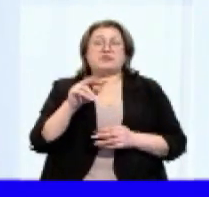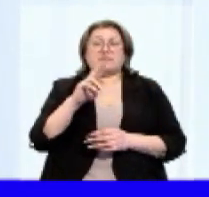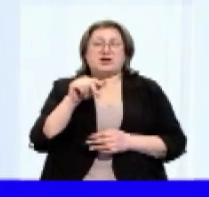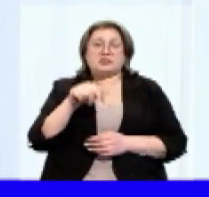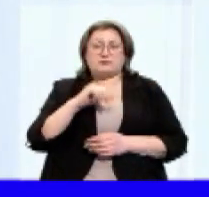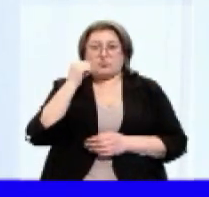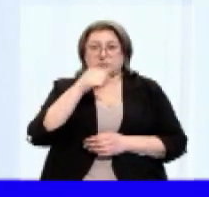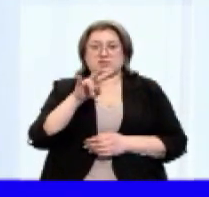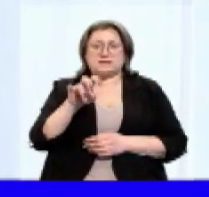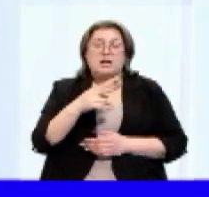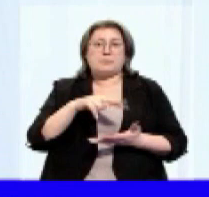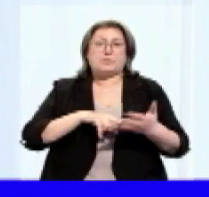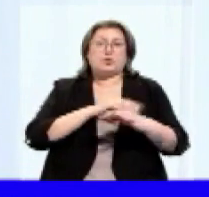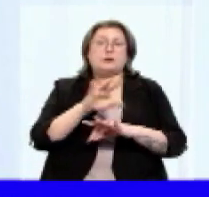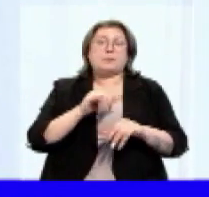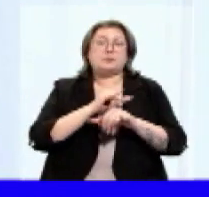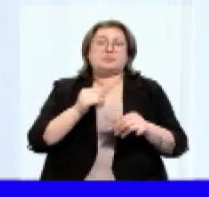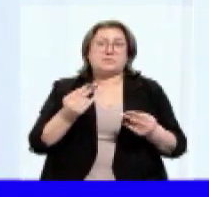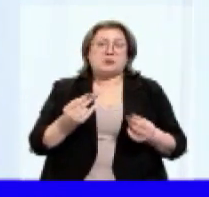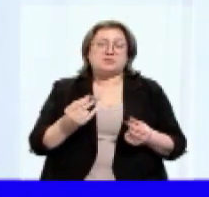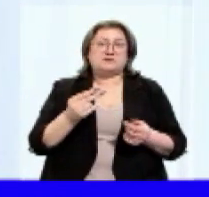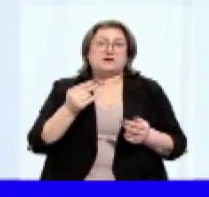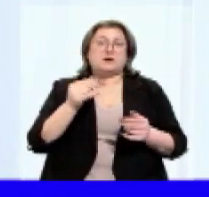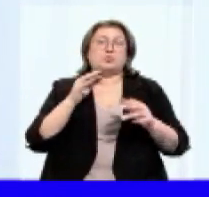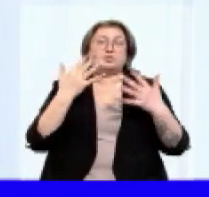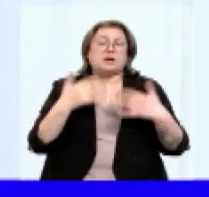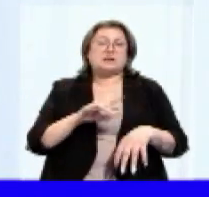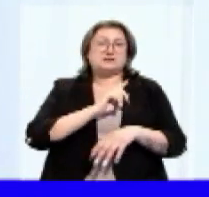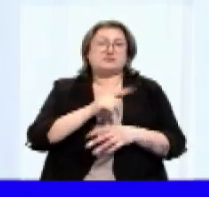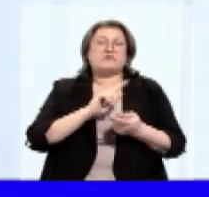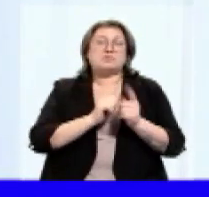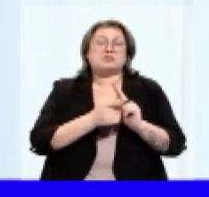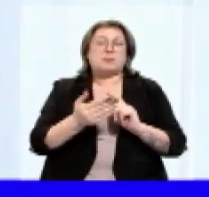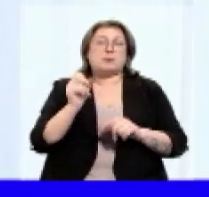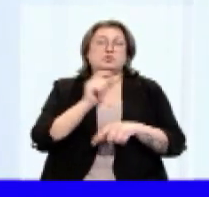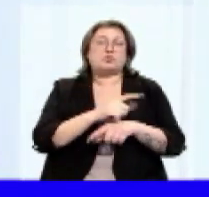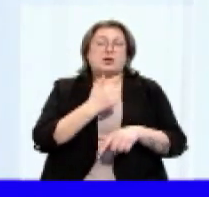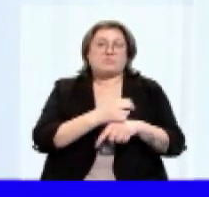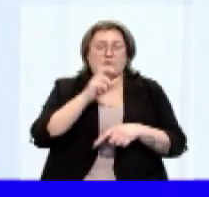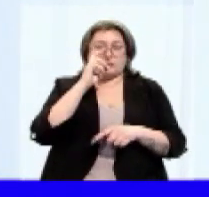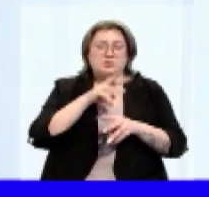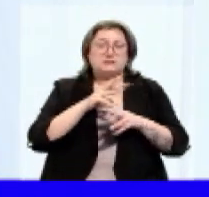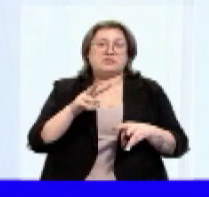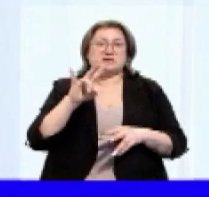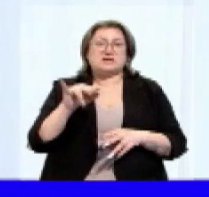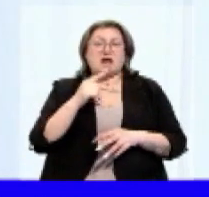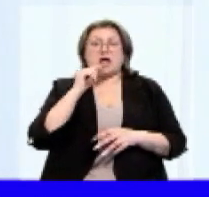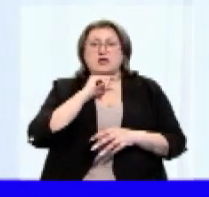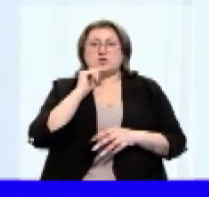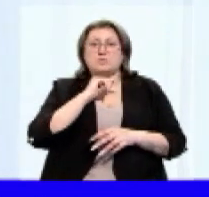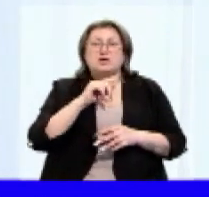января текущего года национальный проект по развитию предпринимательства утратил силу. Вместо него по поручению главы государства Министерству национальной